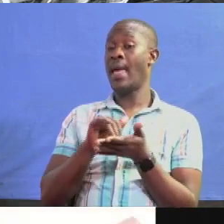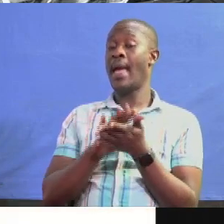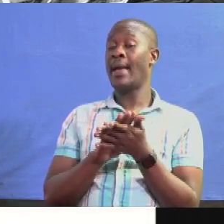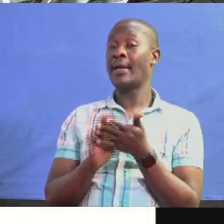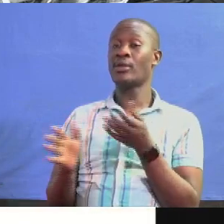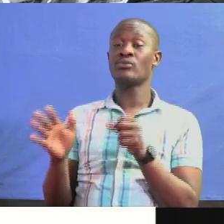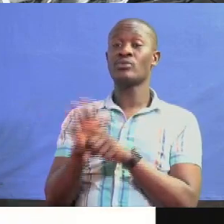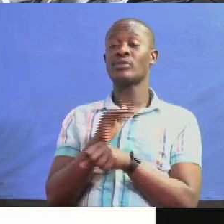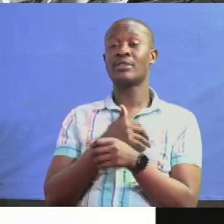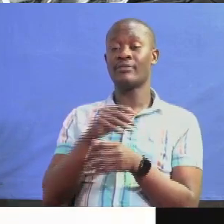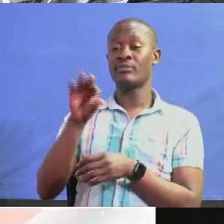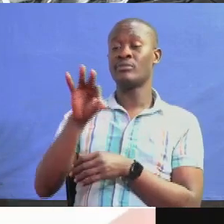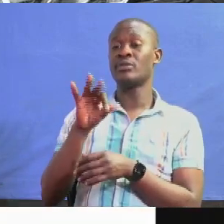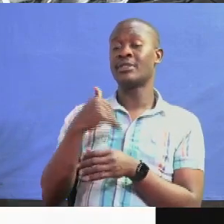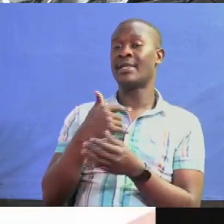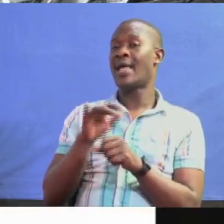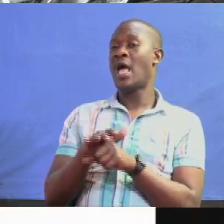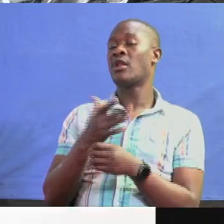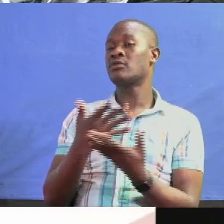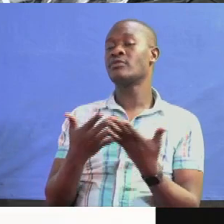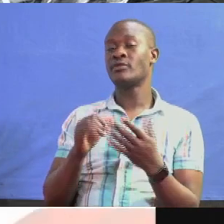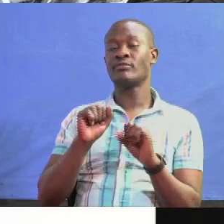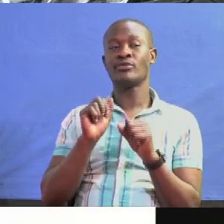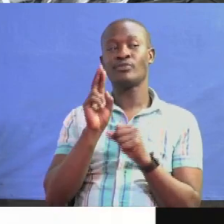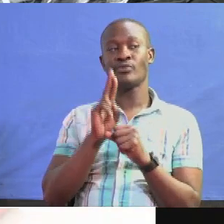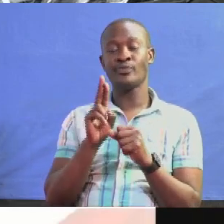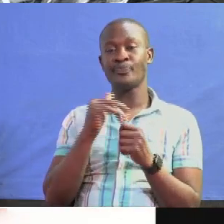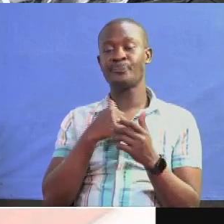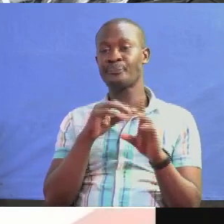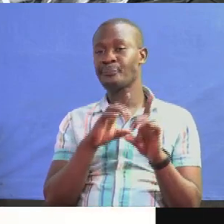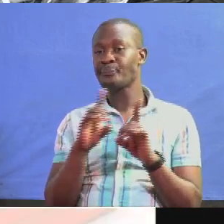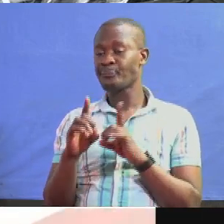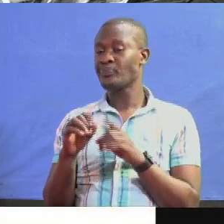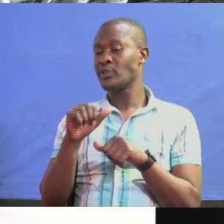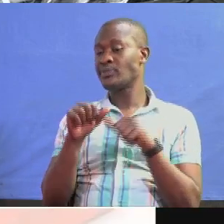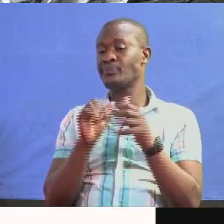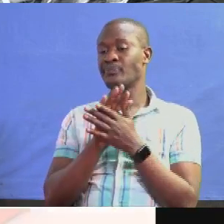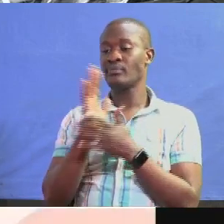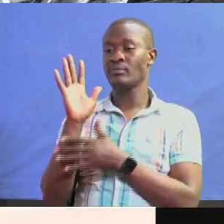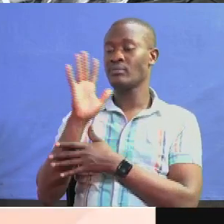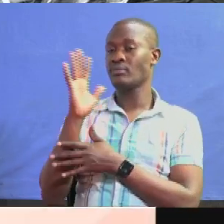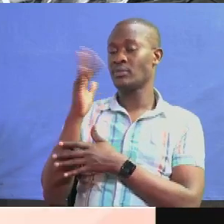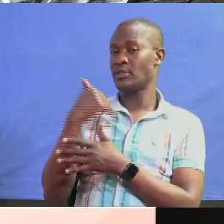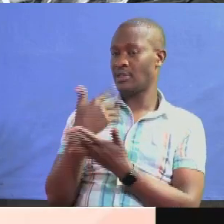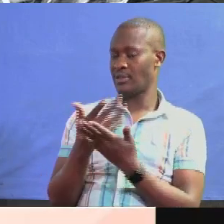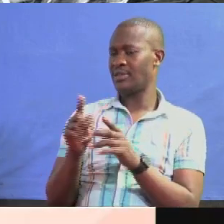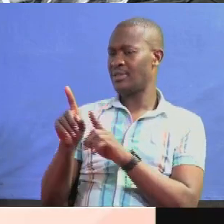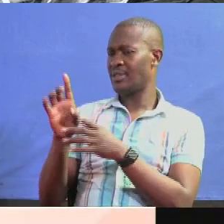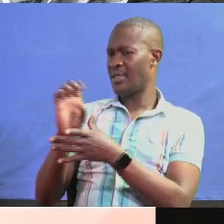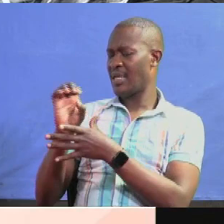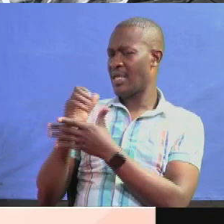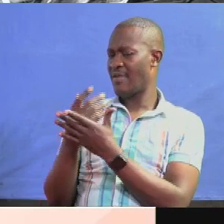kufunika udongo, kuna mambo mengi sana tunaweza kusema juu ya miti. Miti ni muhimu sana kwetu, hata kujenga,